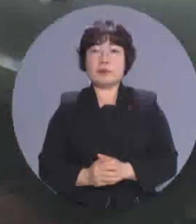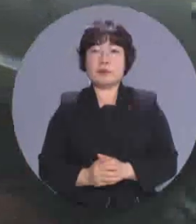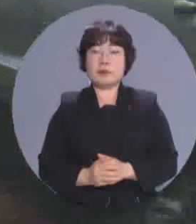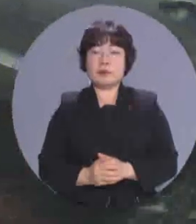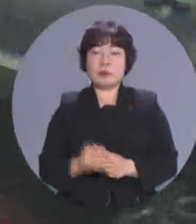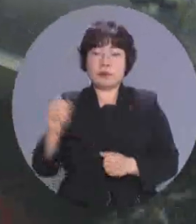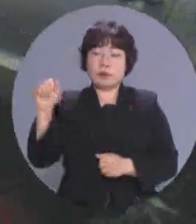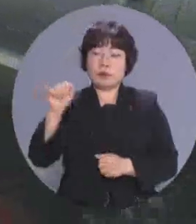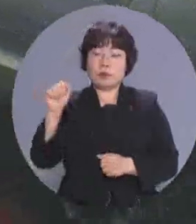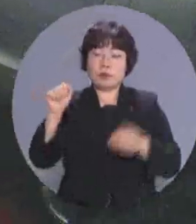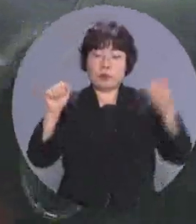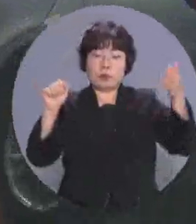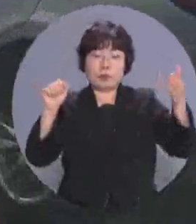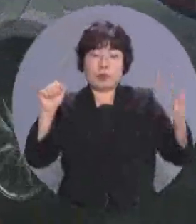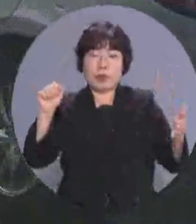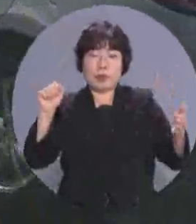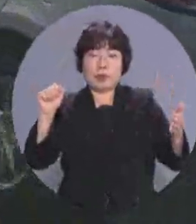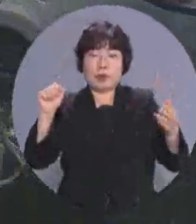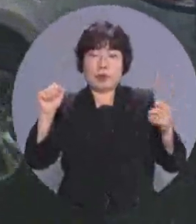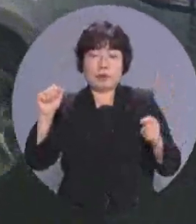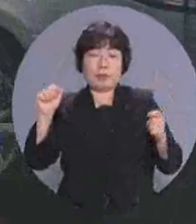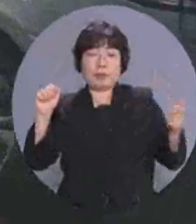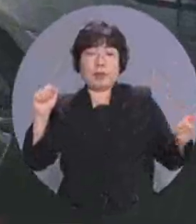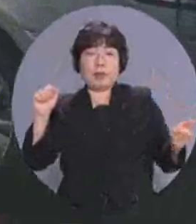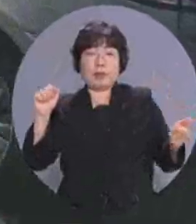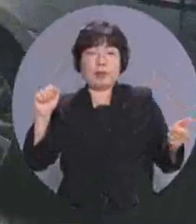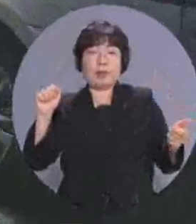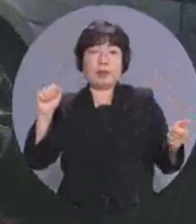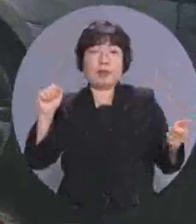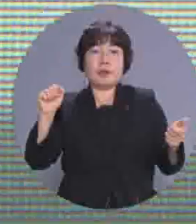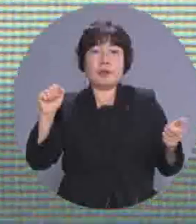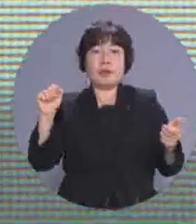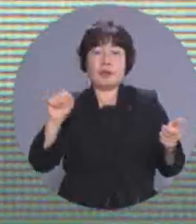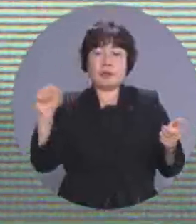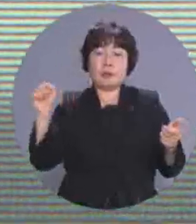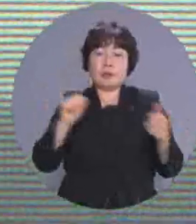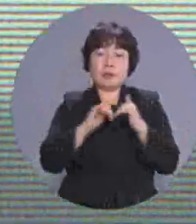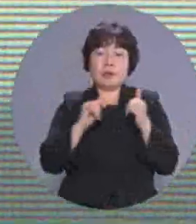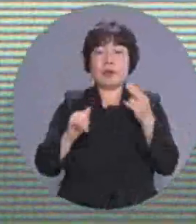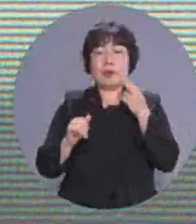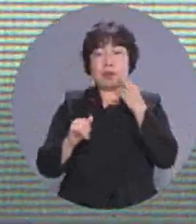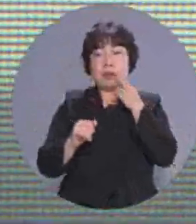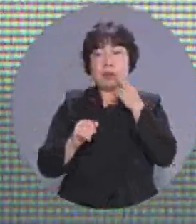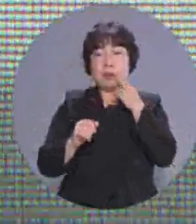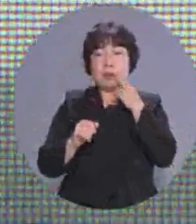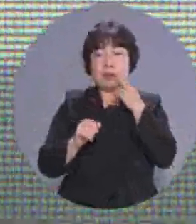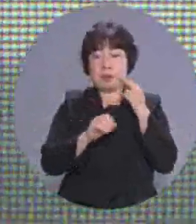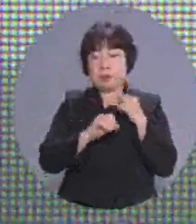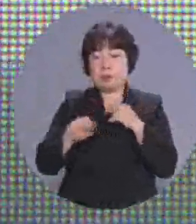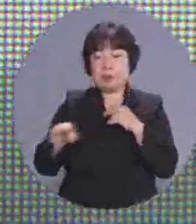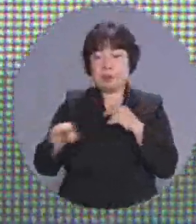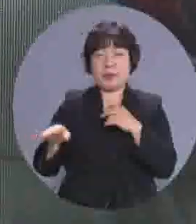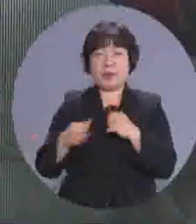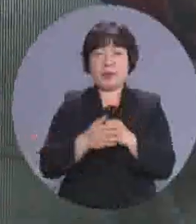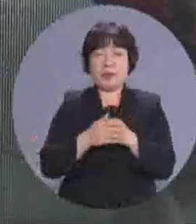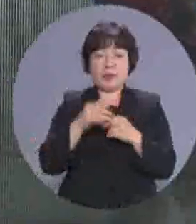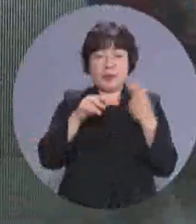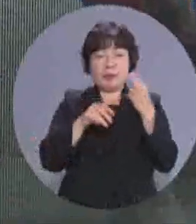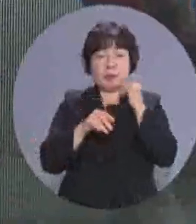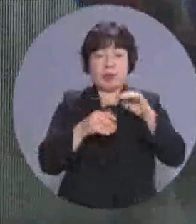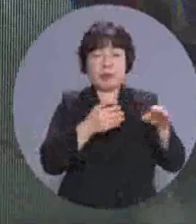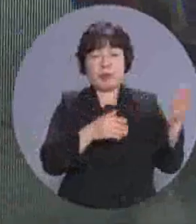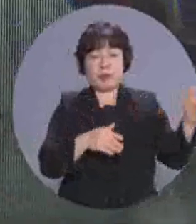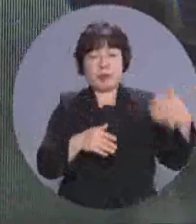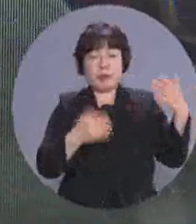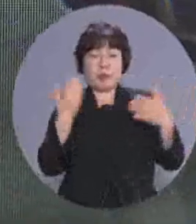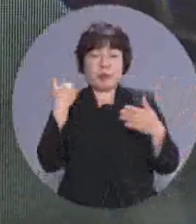승용차 운전석 창문이 내려가더니 무언가 밖으로 버려집니다. 운전자가 피우던 담배꽁초입니다. 담배꽁초는 바람을